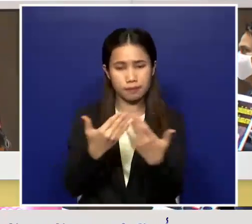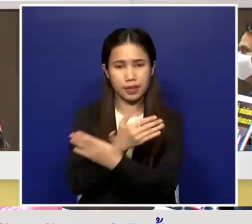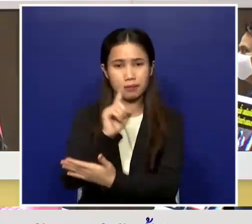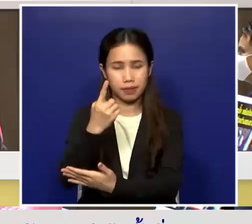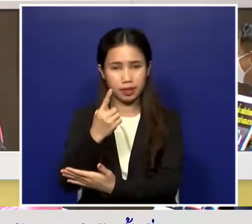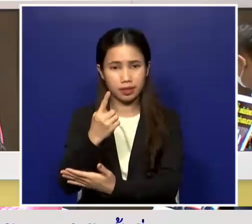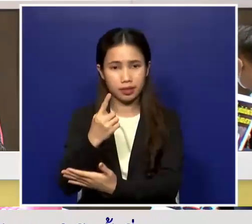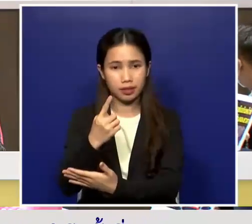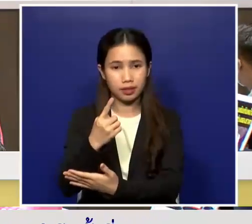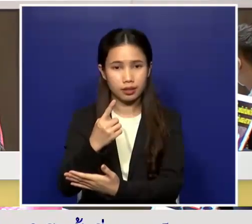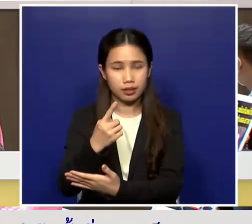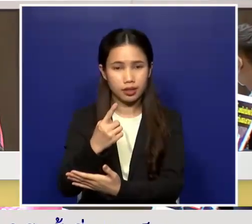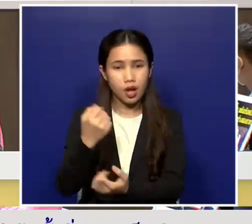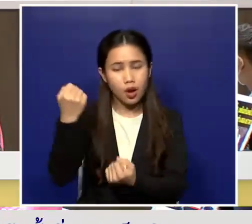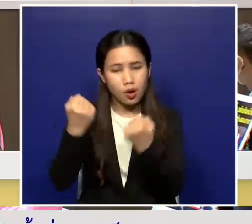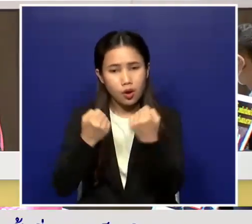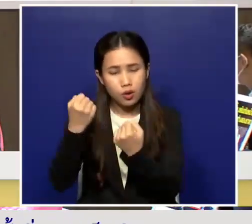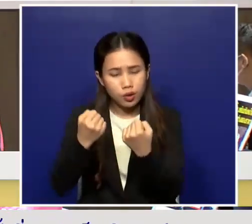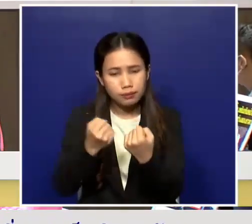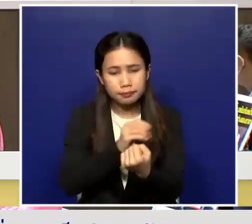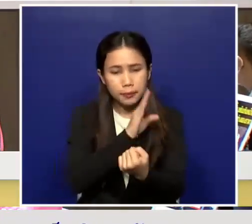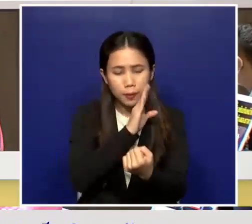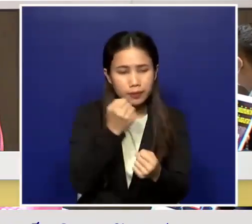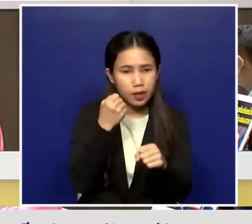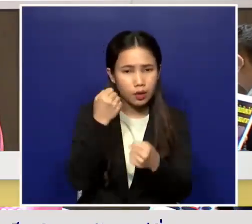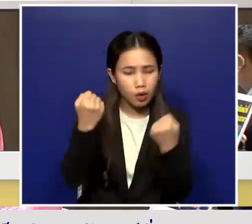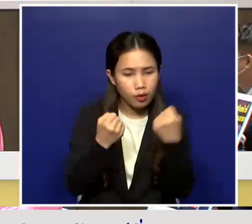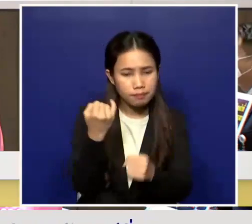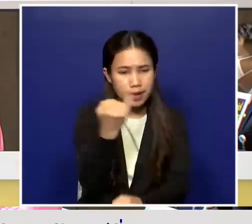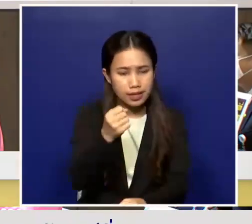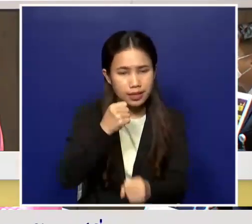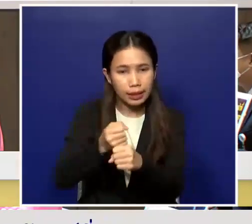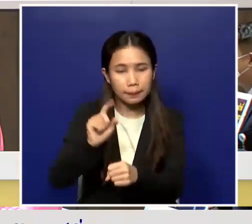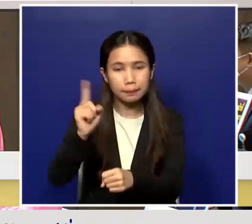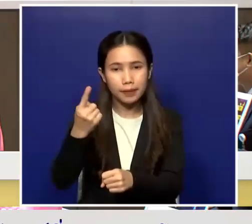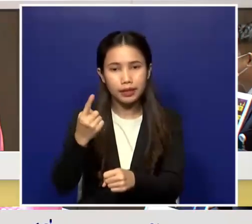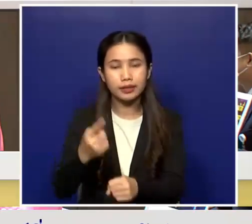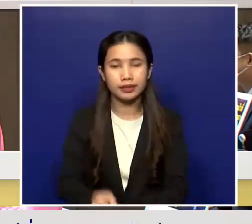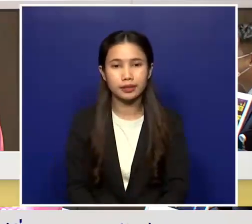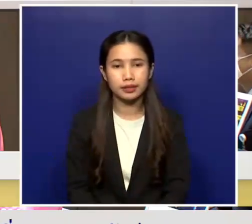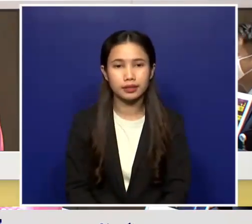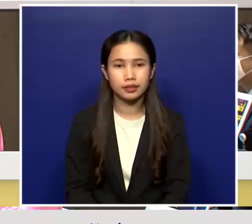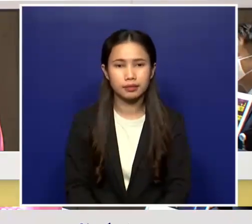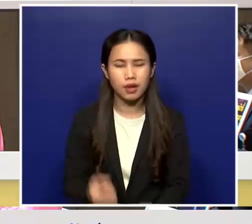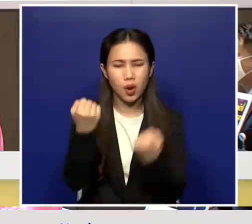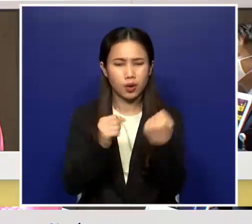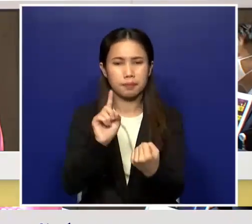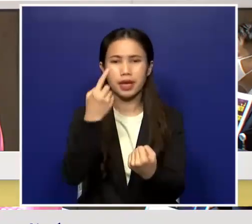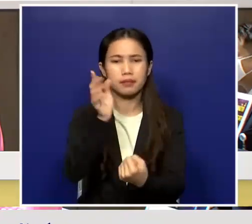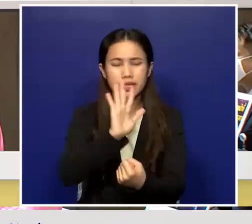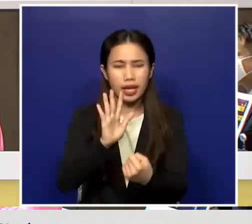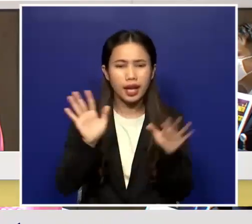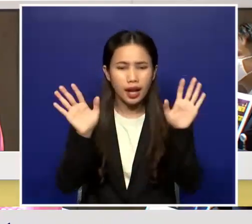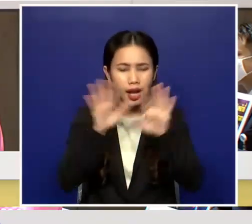ครับแปลว่ารถเชียงกงมาดัดแปลงนะมาทำใหม่ถ้าคำว่า refurbished มันไม่ใช่รถใหม่มันต้อง